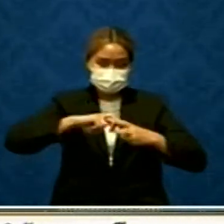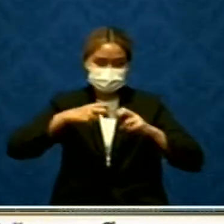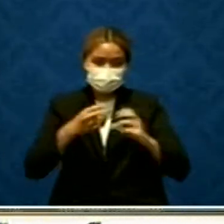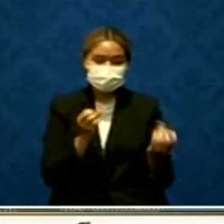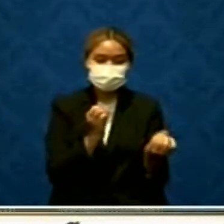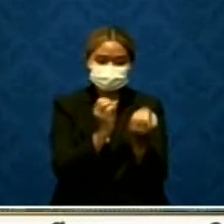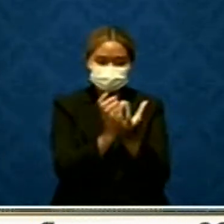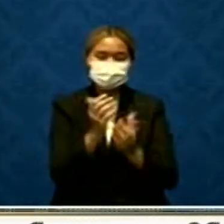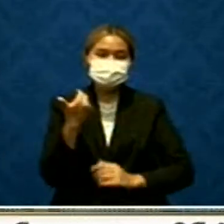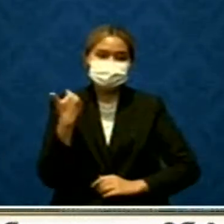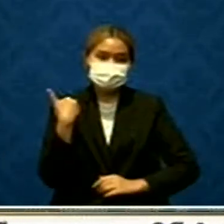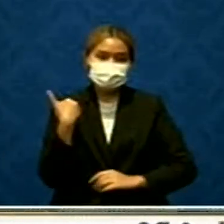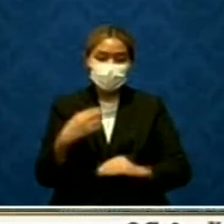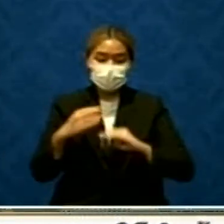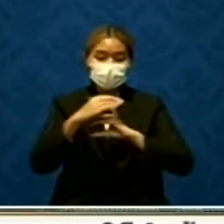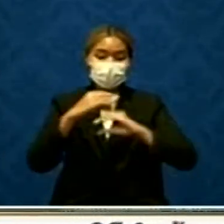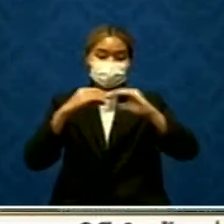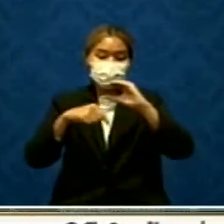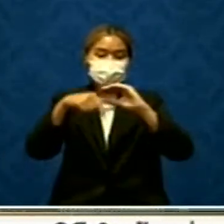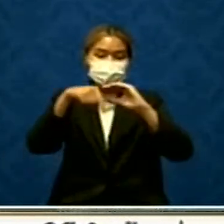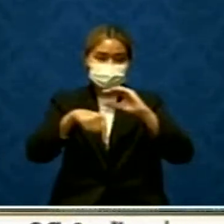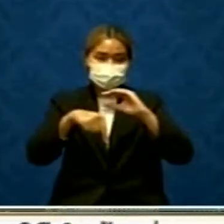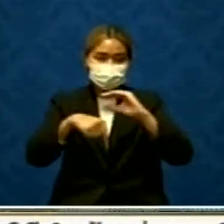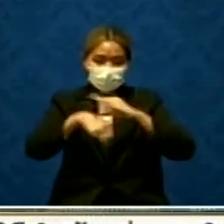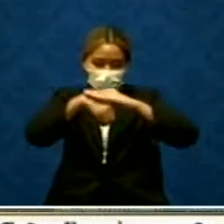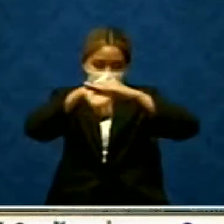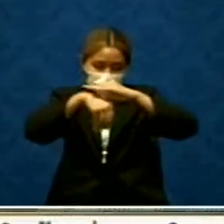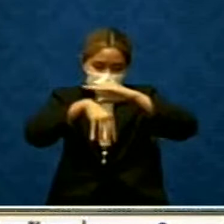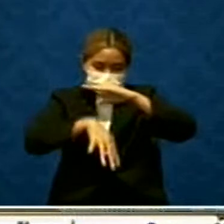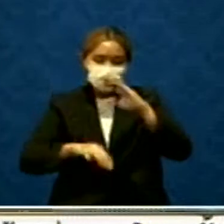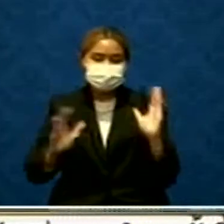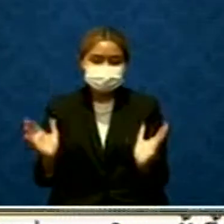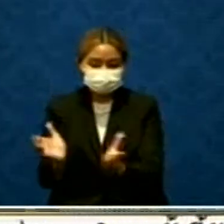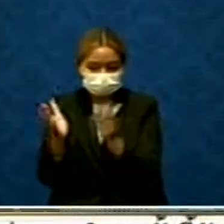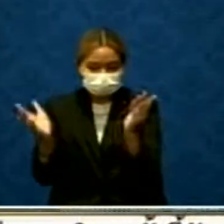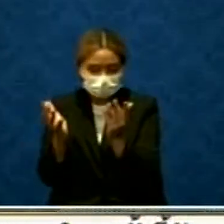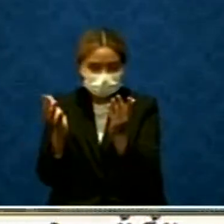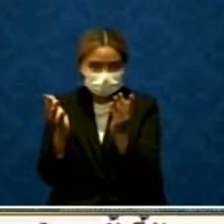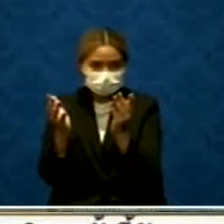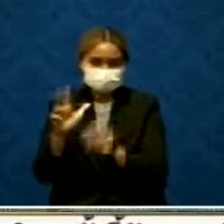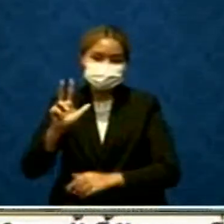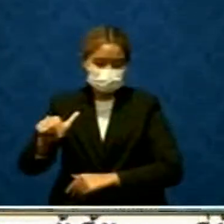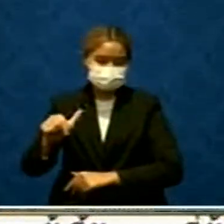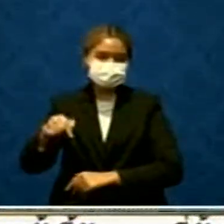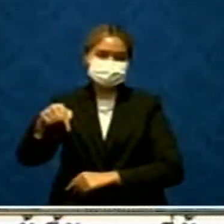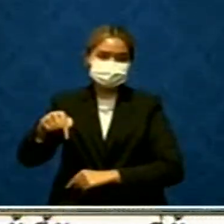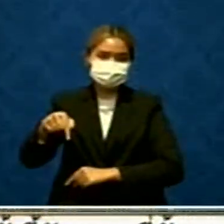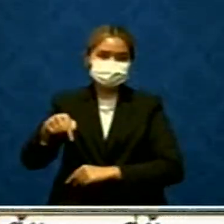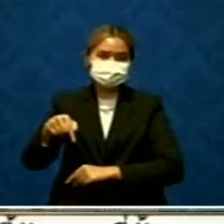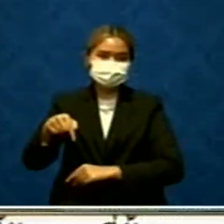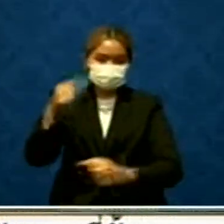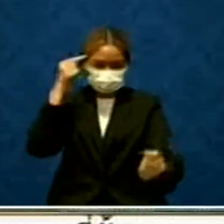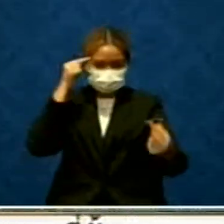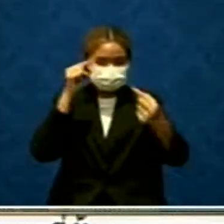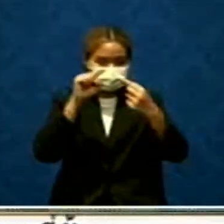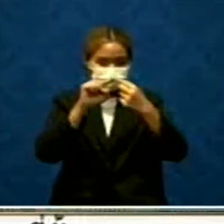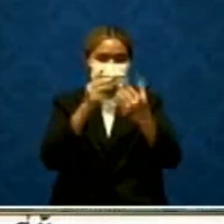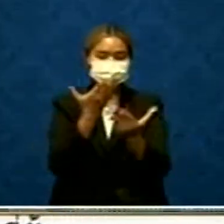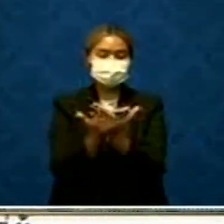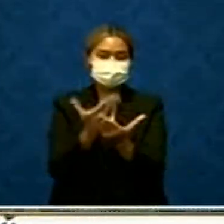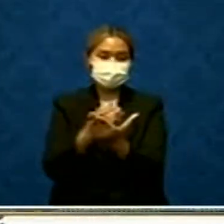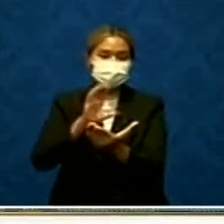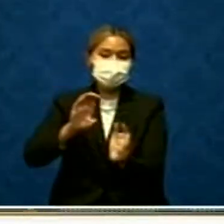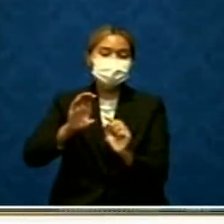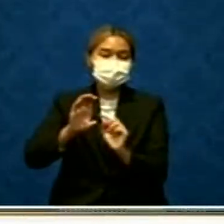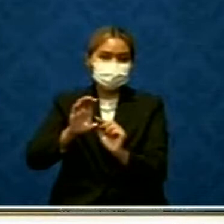การเนี่ยเราเน้นในเรื่องการพัฒนาโครงสร้างพื้นฐานเป็นหลักนะครับโดยมุ่งที่จะใช้งบประมาณจากงบประมาณแ